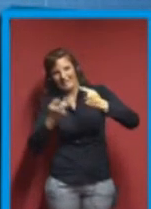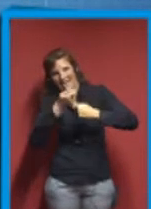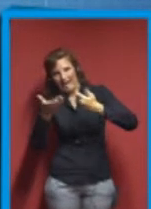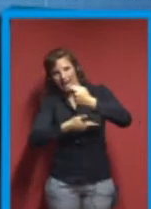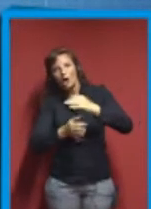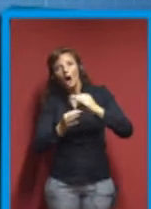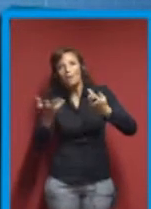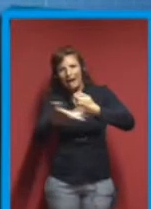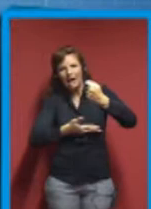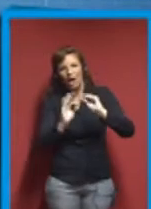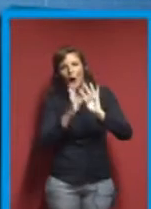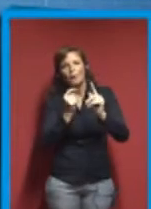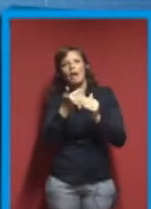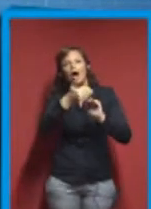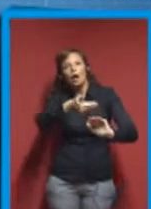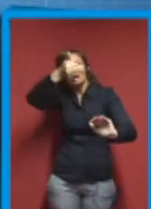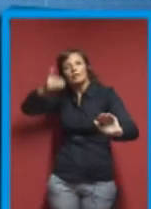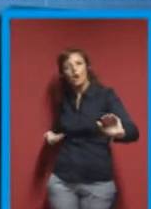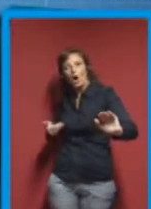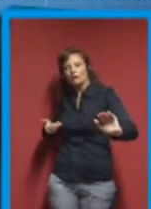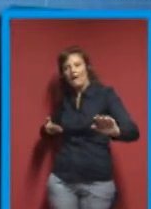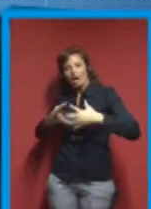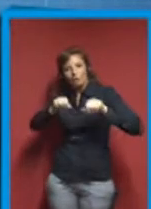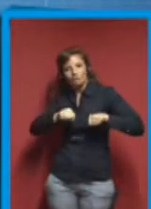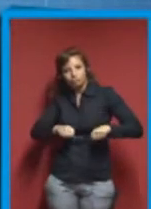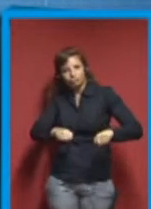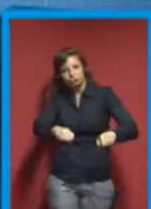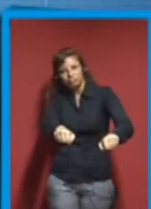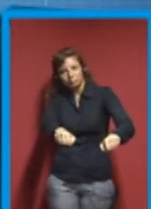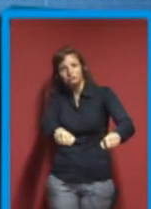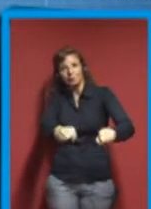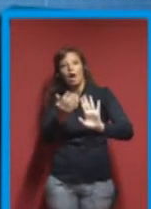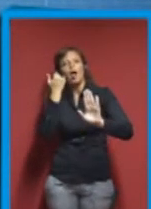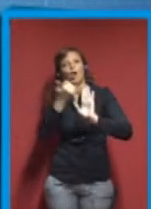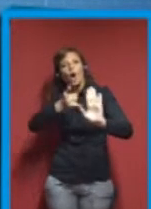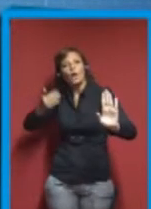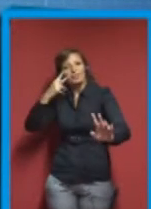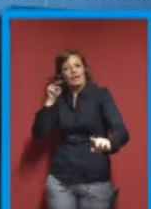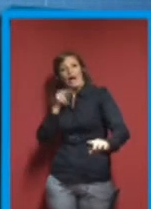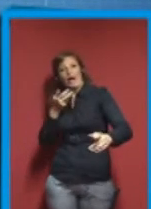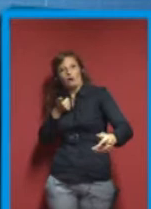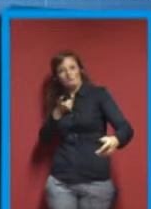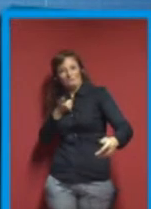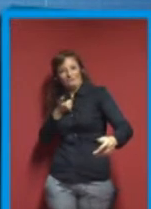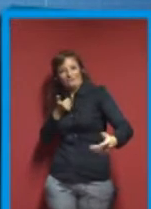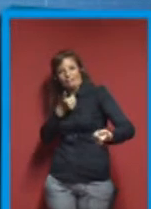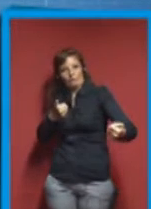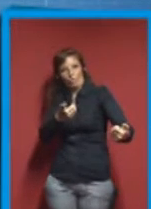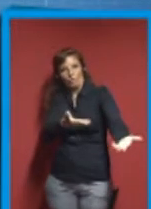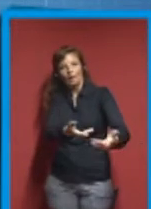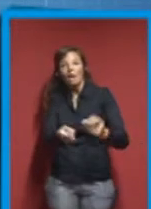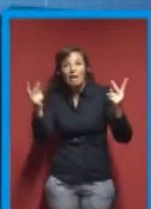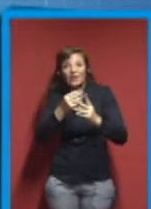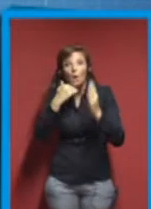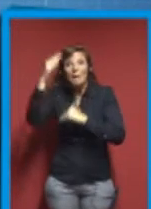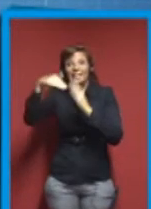controllate a distanza. Era molto difficile pensare a questo tipo di